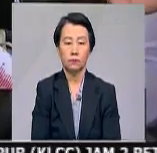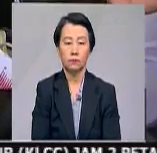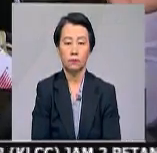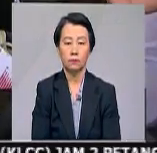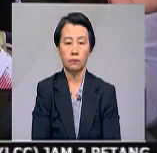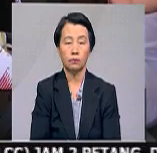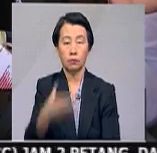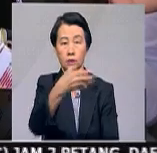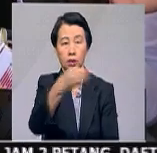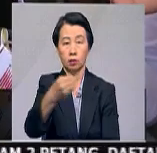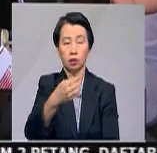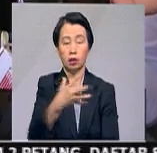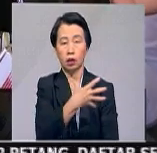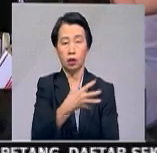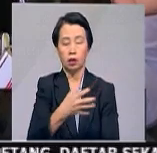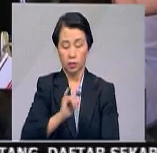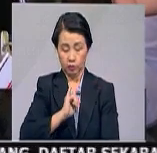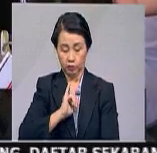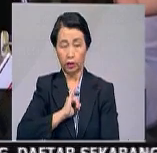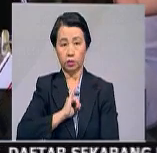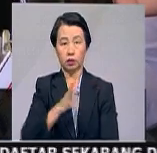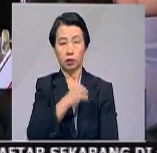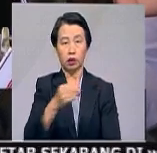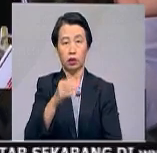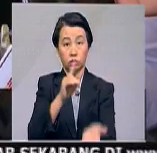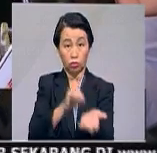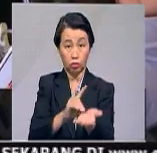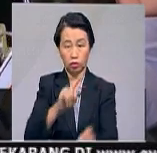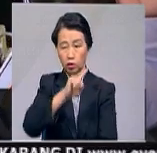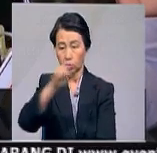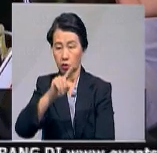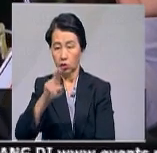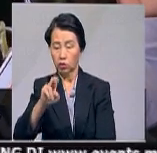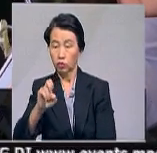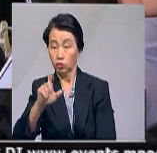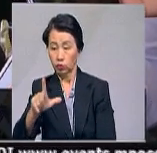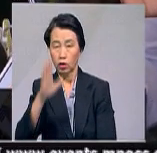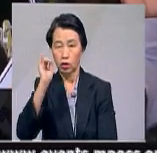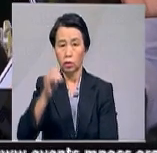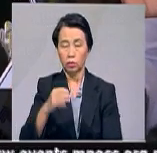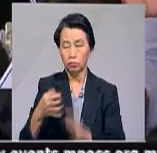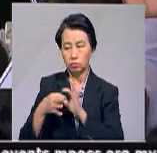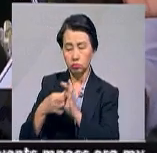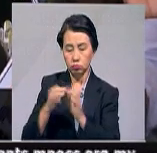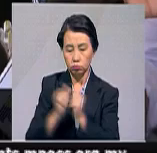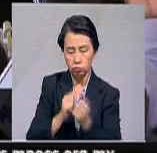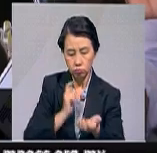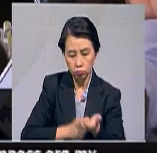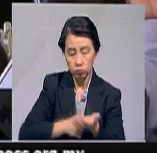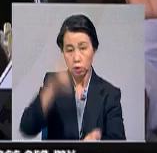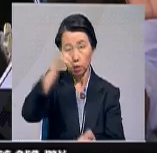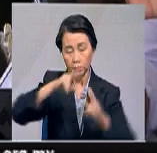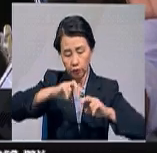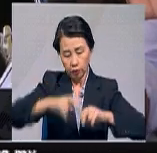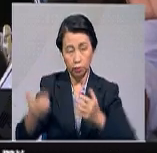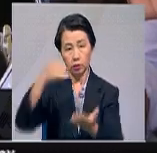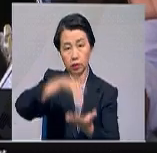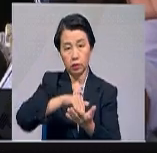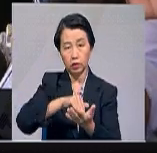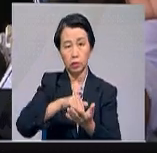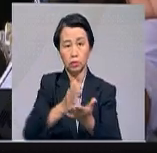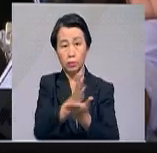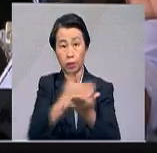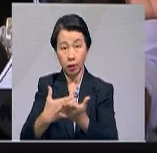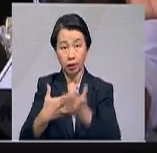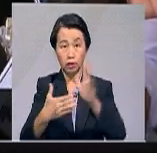Dan saya dan Dr. Zu, Menteri Kesihatan, telah menjalankan menekankan keperluan kerajaan mengkaji semula Seksyen